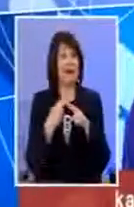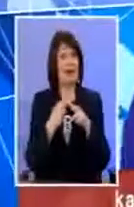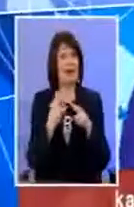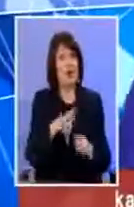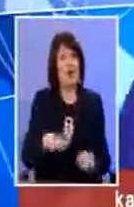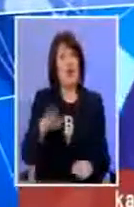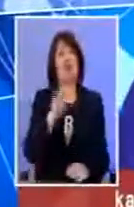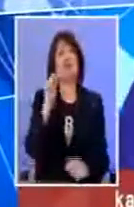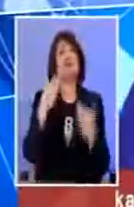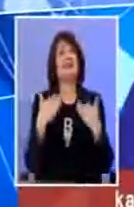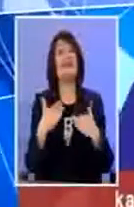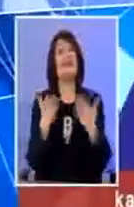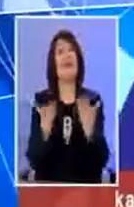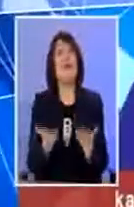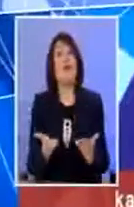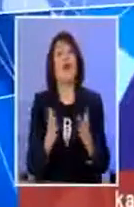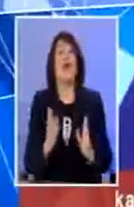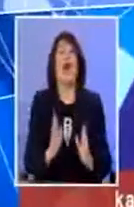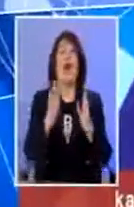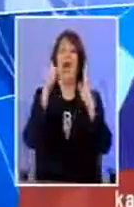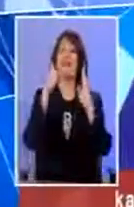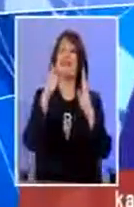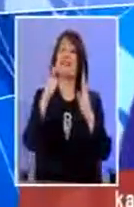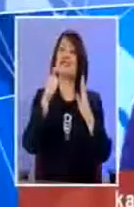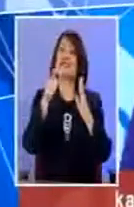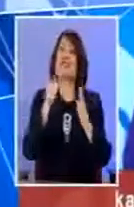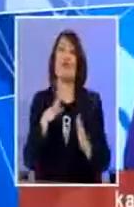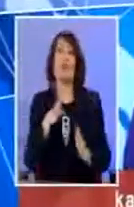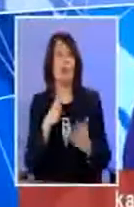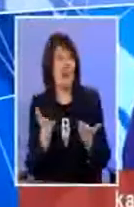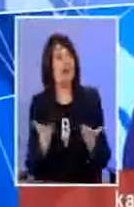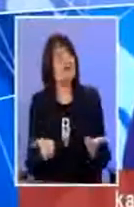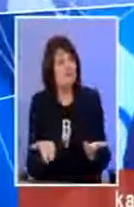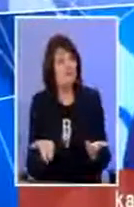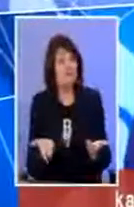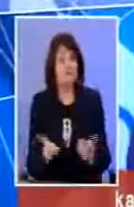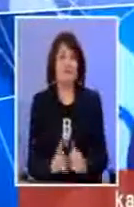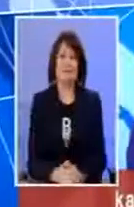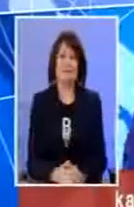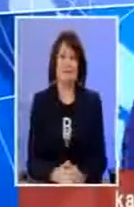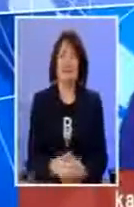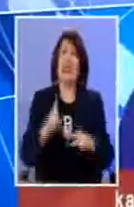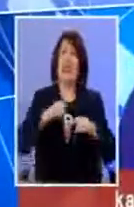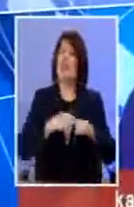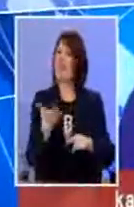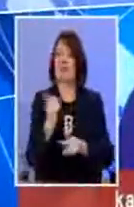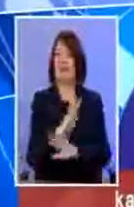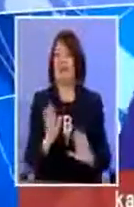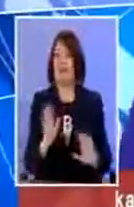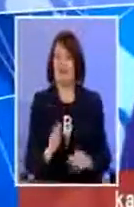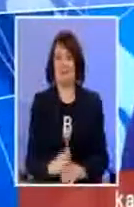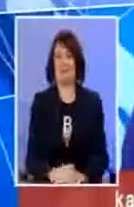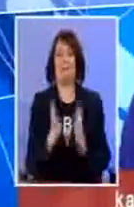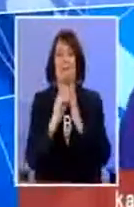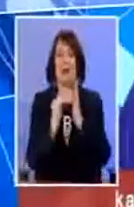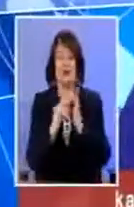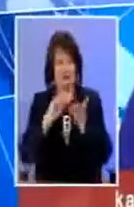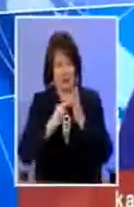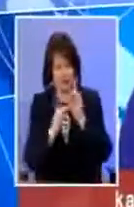στο κοινοβούλιο και στο ασανσέρ και όπου αλλού θέλετε. Αυτό δεν υπάρχει εδώ. Δηλαδή, αν εδώ,